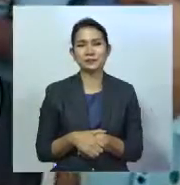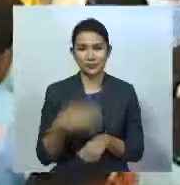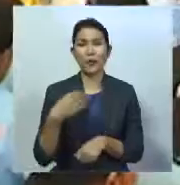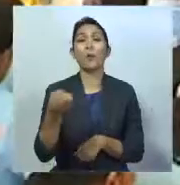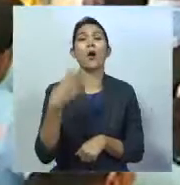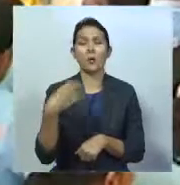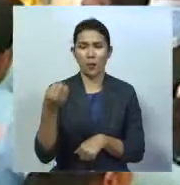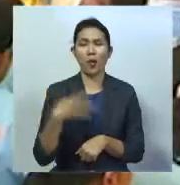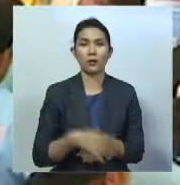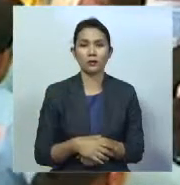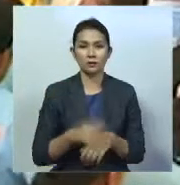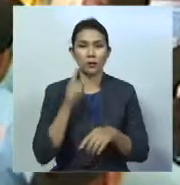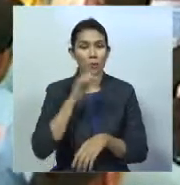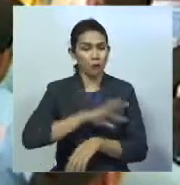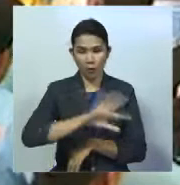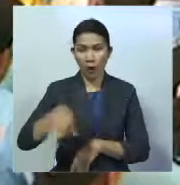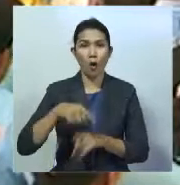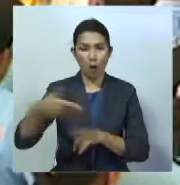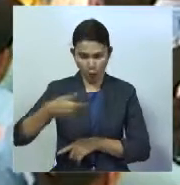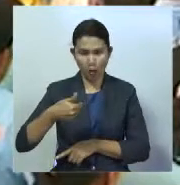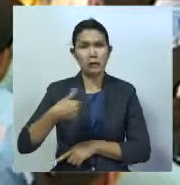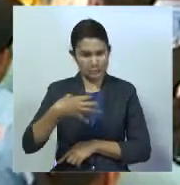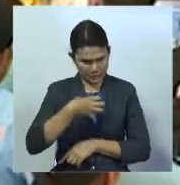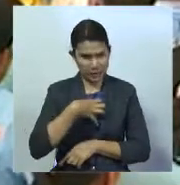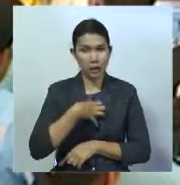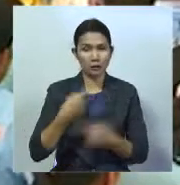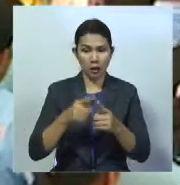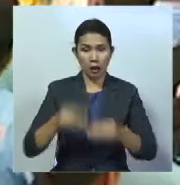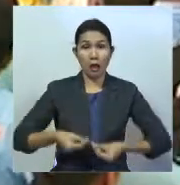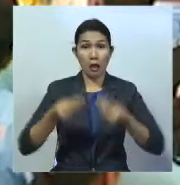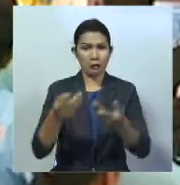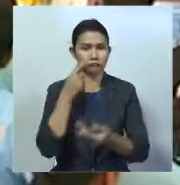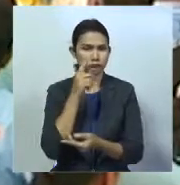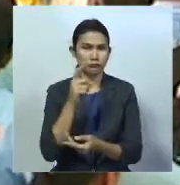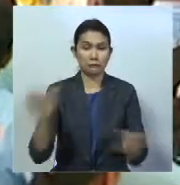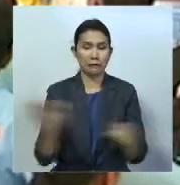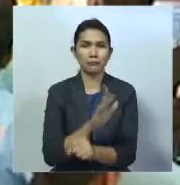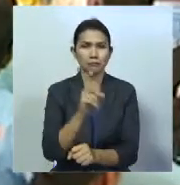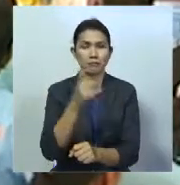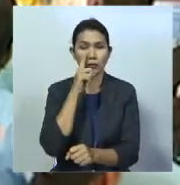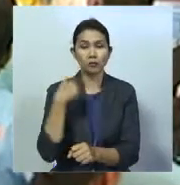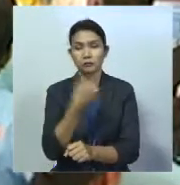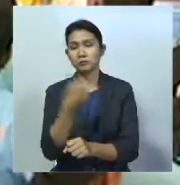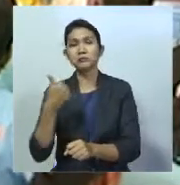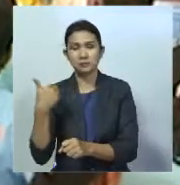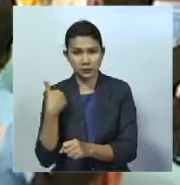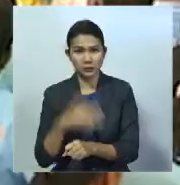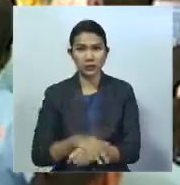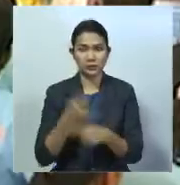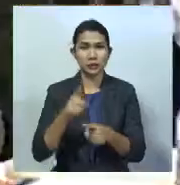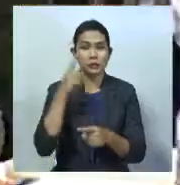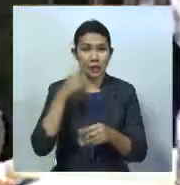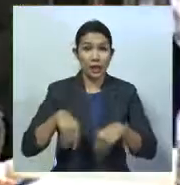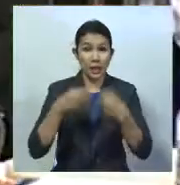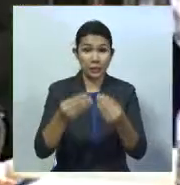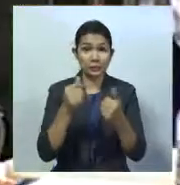อกกันทุกคนขอมาผมอยากให้หมดจริงๆมันให้มากมันก็ไม่ได้เดี๋ยวมันไม่มีใช้ทำอย่างอื่นโดยเฉพาะงบกลางเลยนะผมก็จะให้เท่าที่ปล